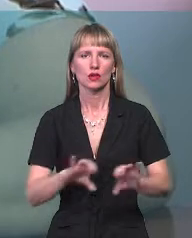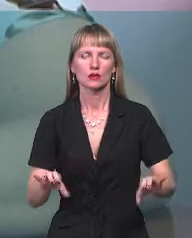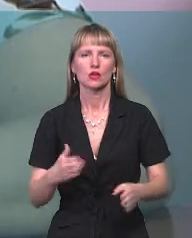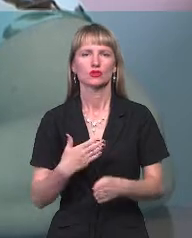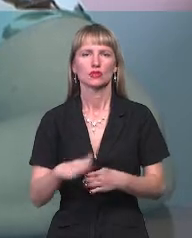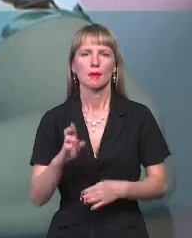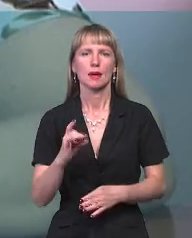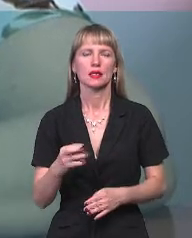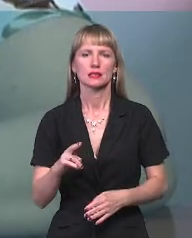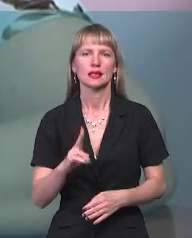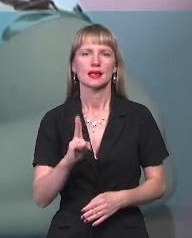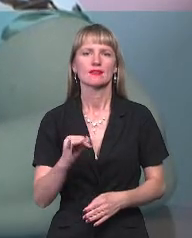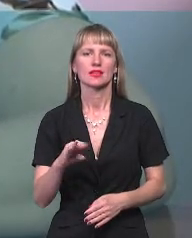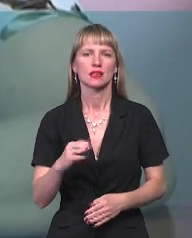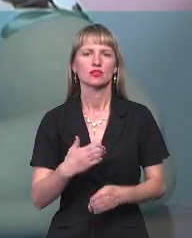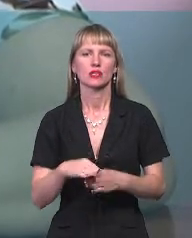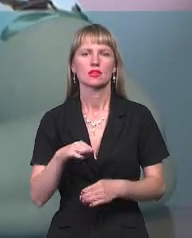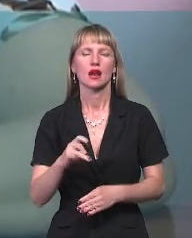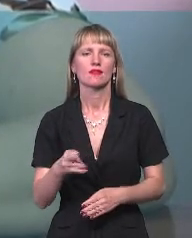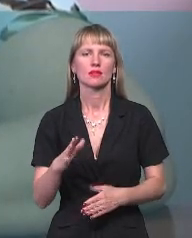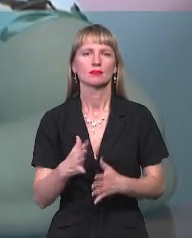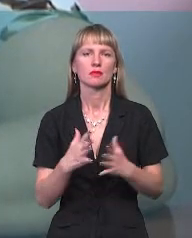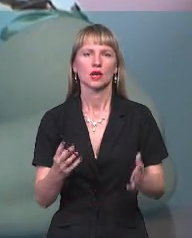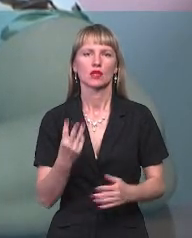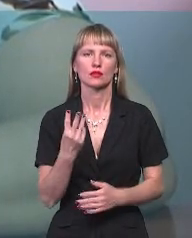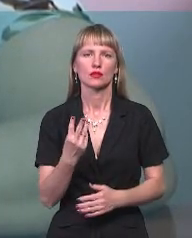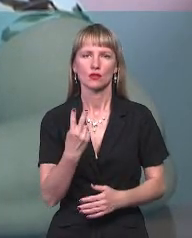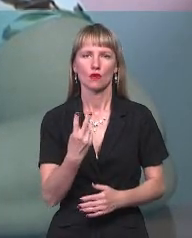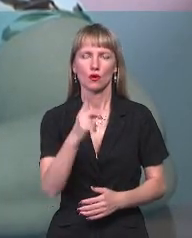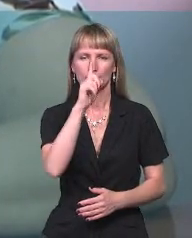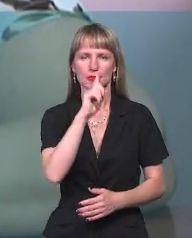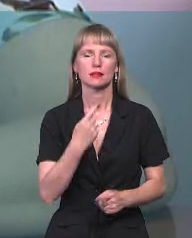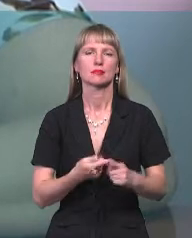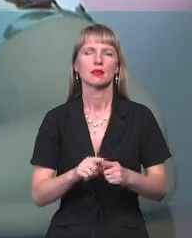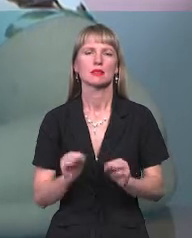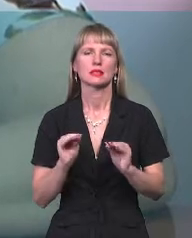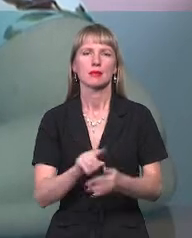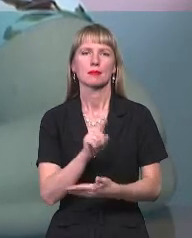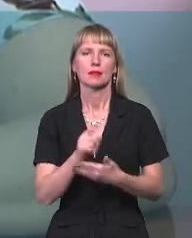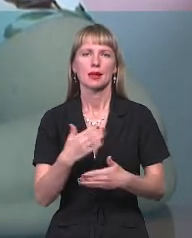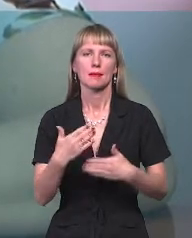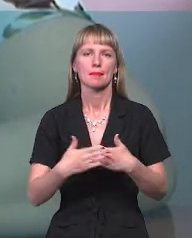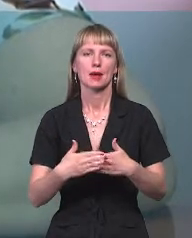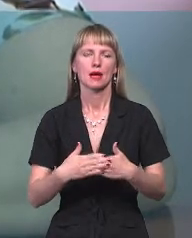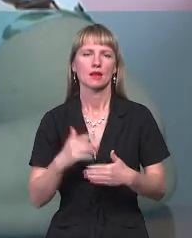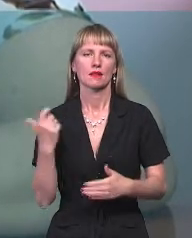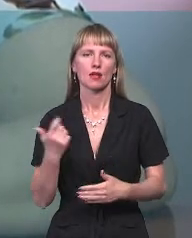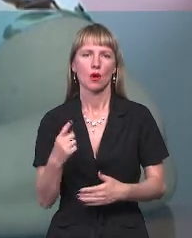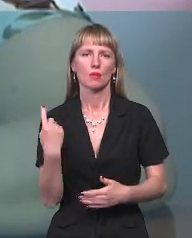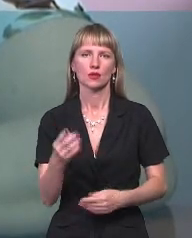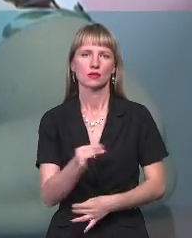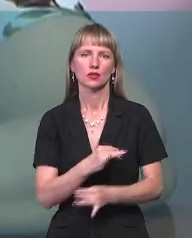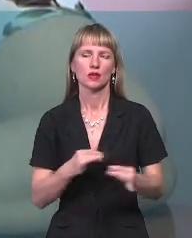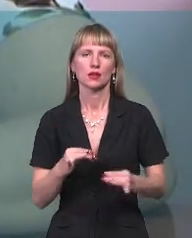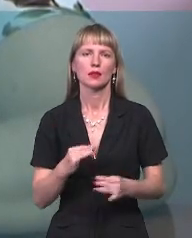березня, квітень та частина травня. Вона складає більше 2 місяців, тому ми ставимо питання перед власником обласною радою та